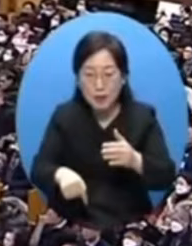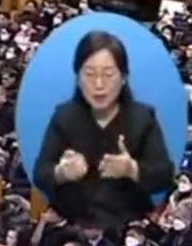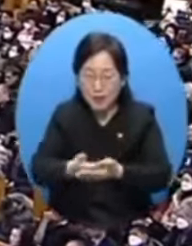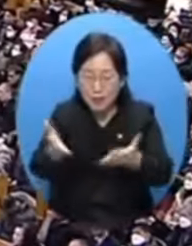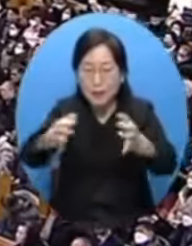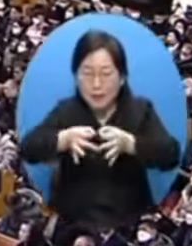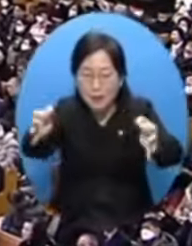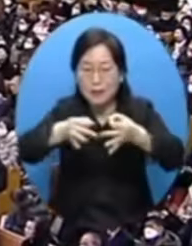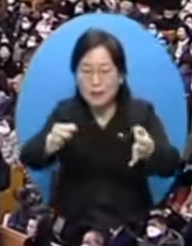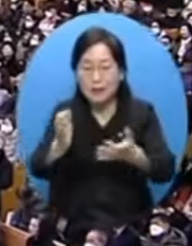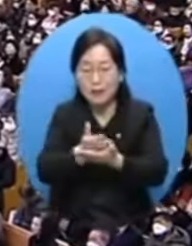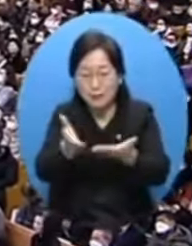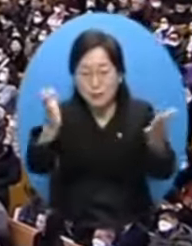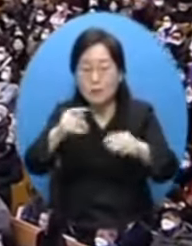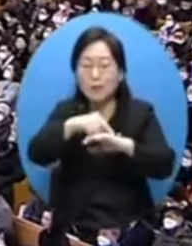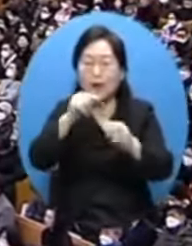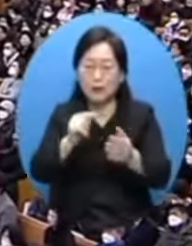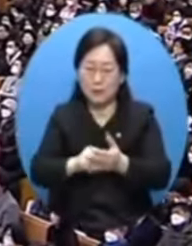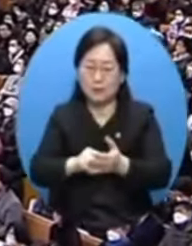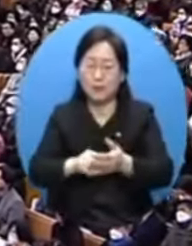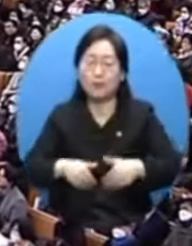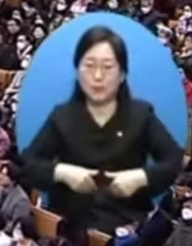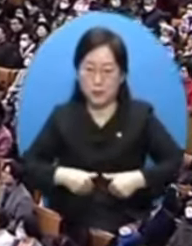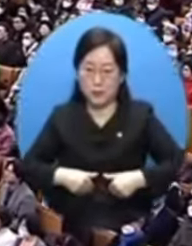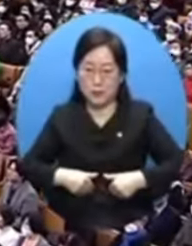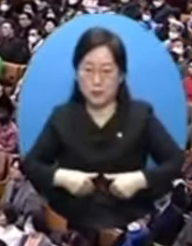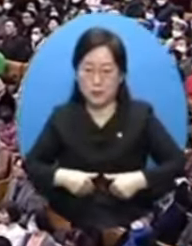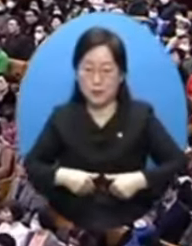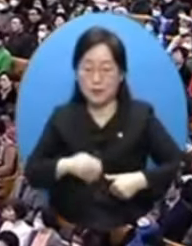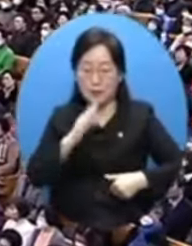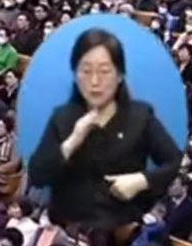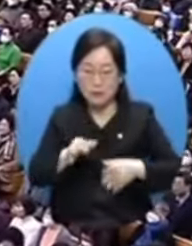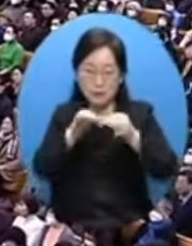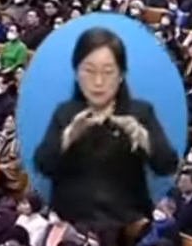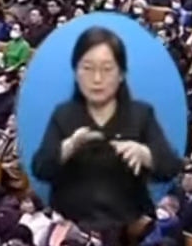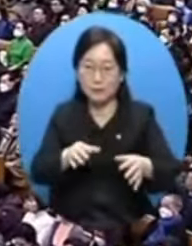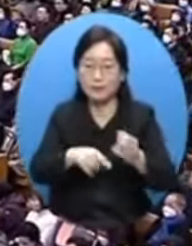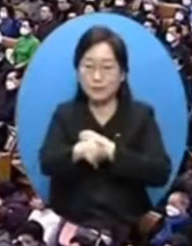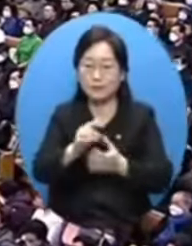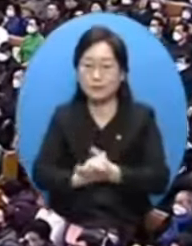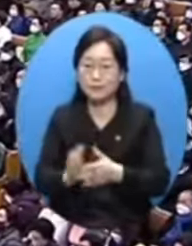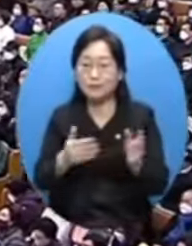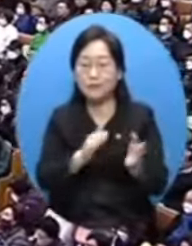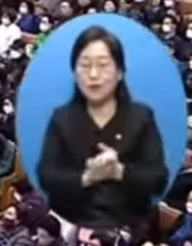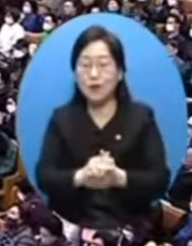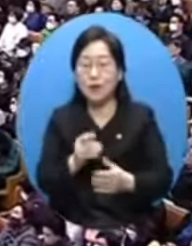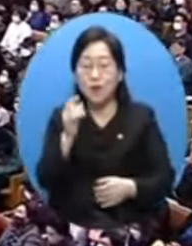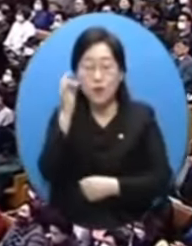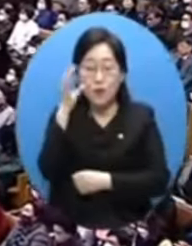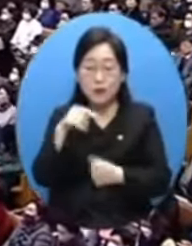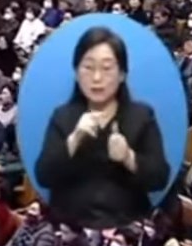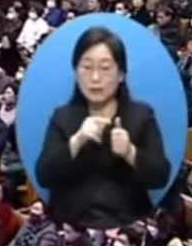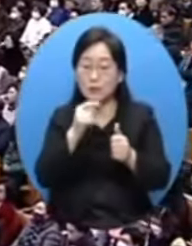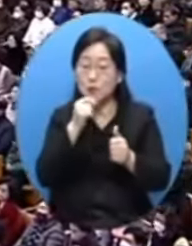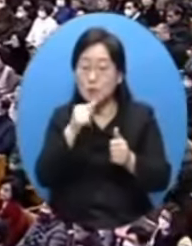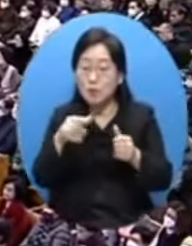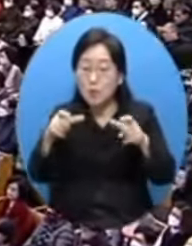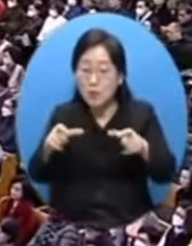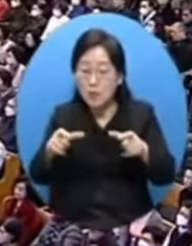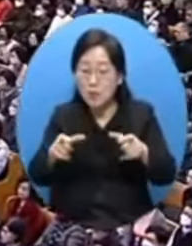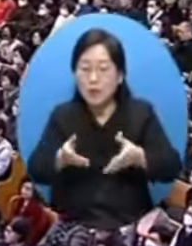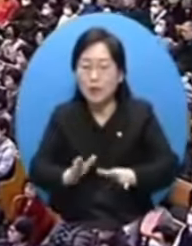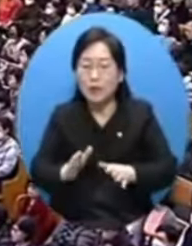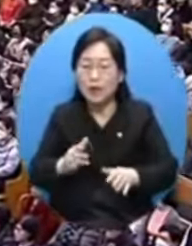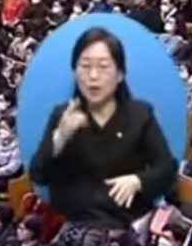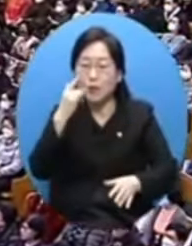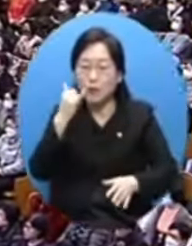나누고자 하는 마음이 있을 때에 그의 부가 의미가 있게 되는 것입니다 원래 작은 동네에서 태어나서 교회를 열심히 섬기는 부모님